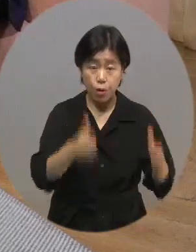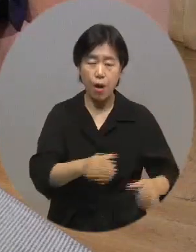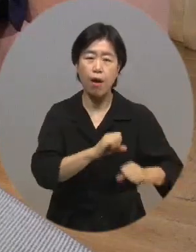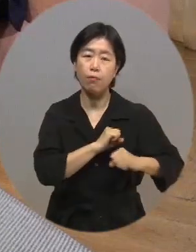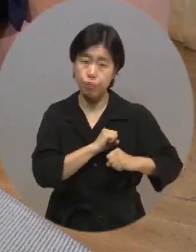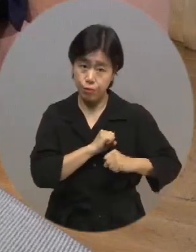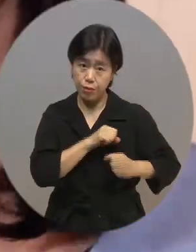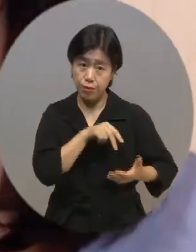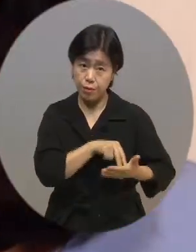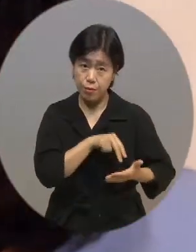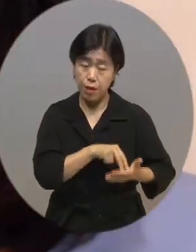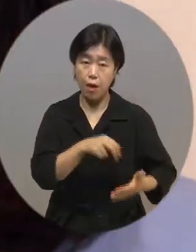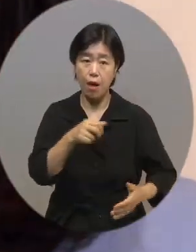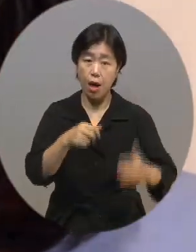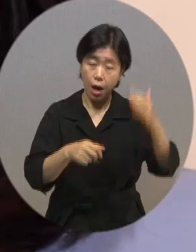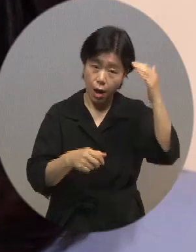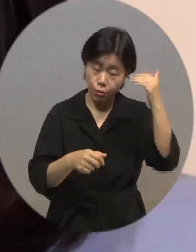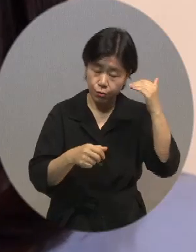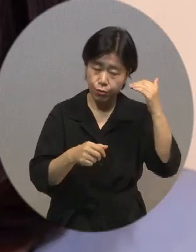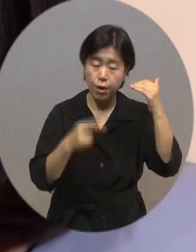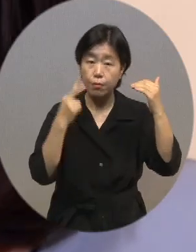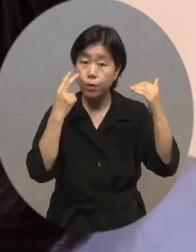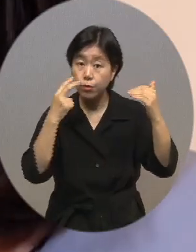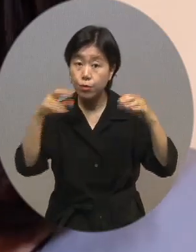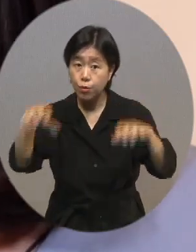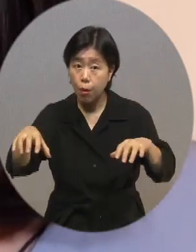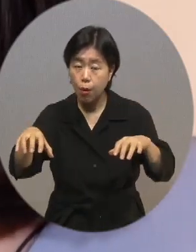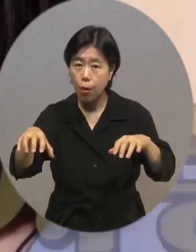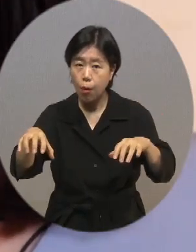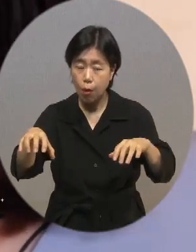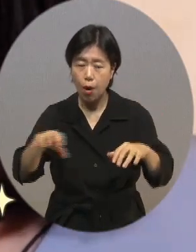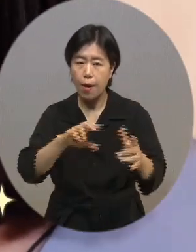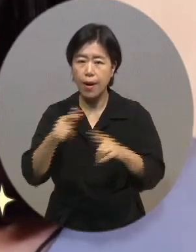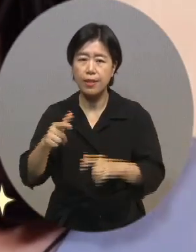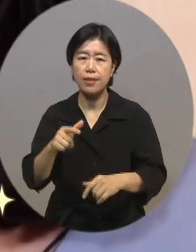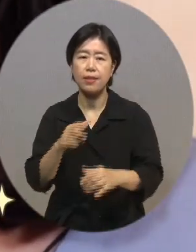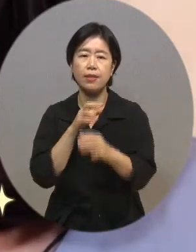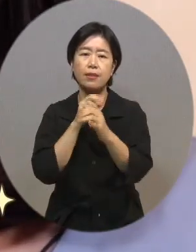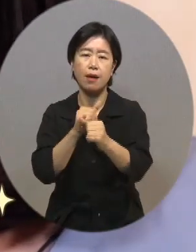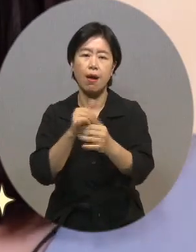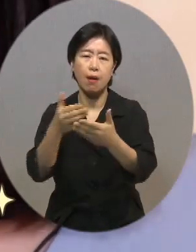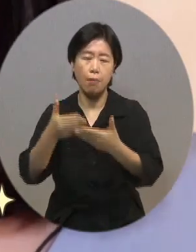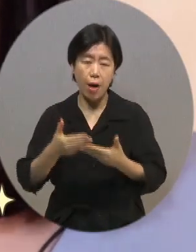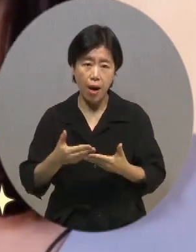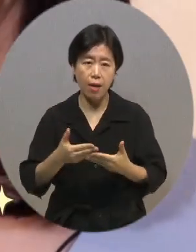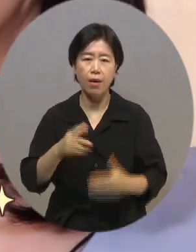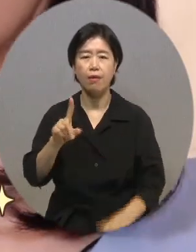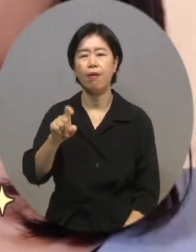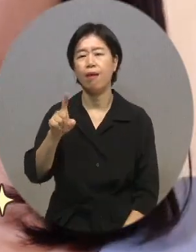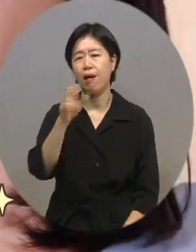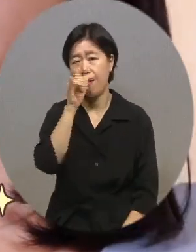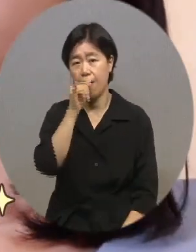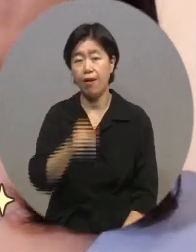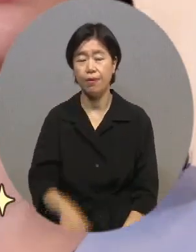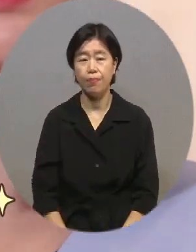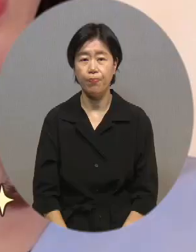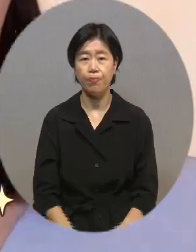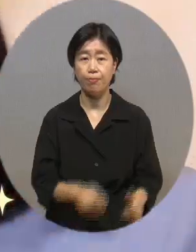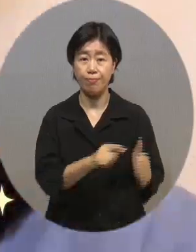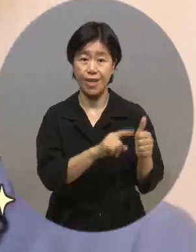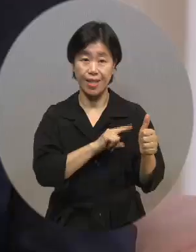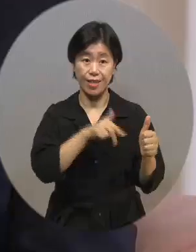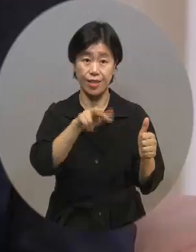미국 정부로부터 훈장을 무려 11개 받으신 분인데요. 전인범 전 특수전 사령관님